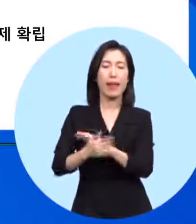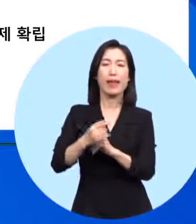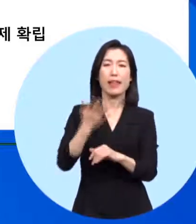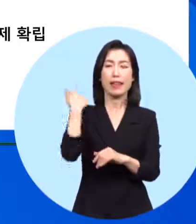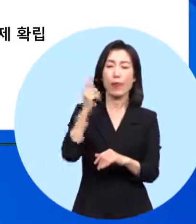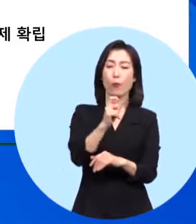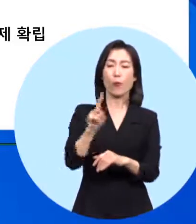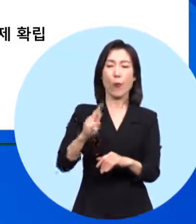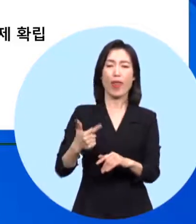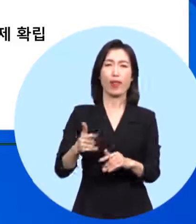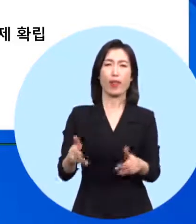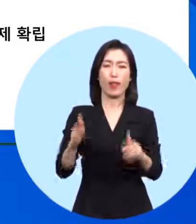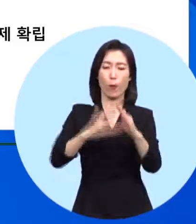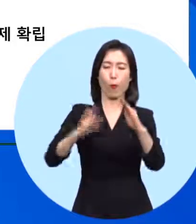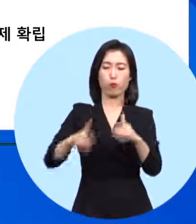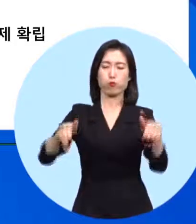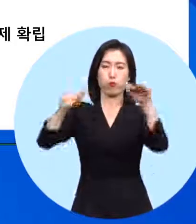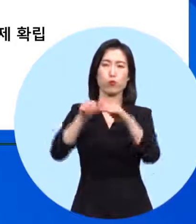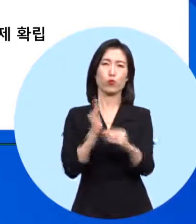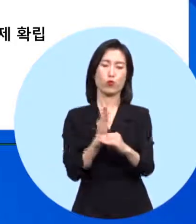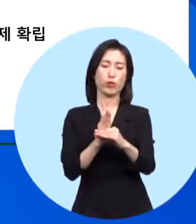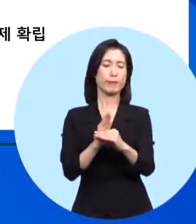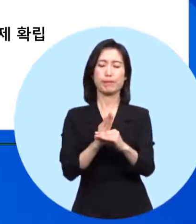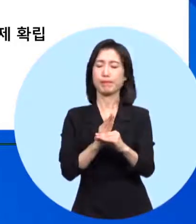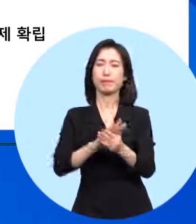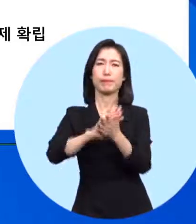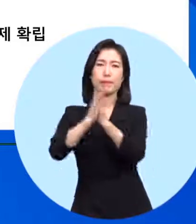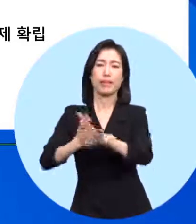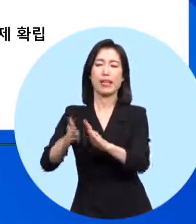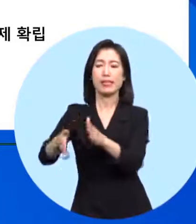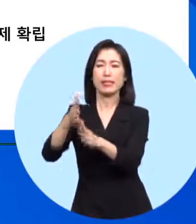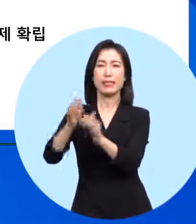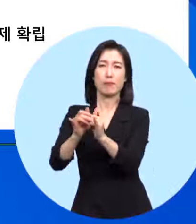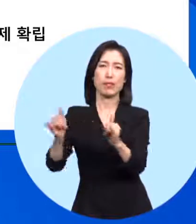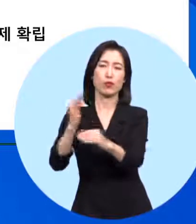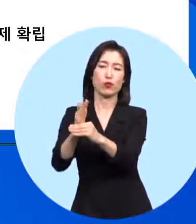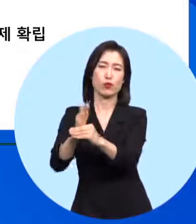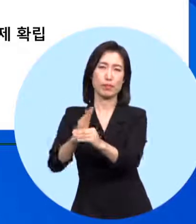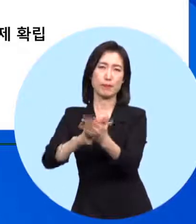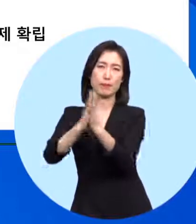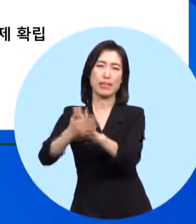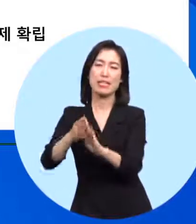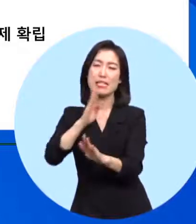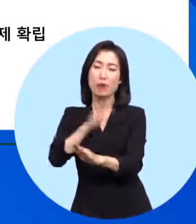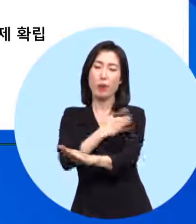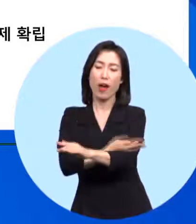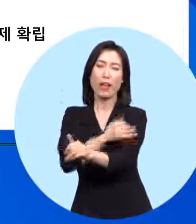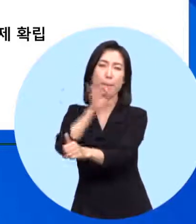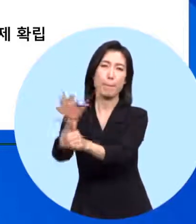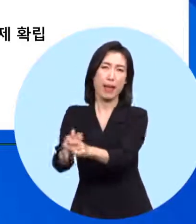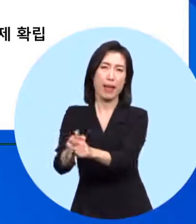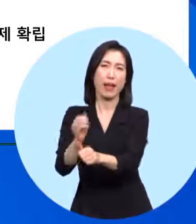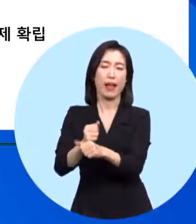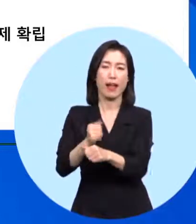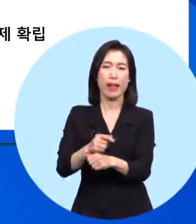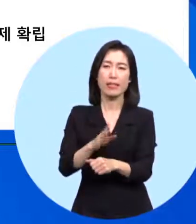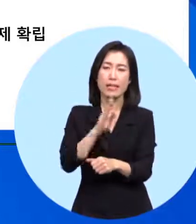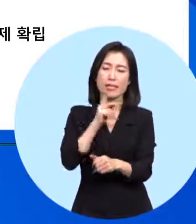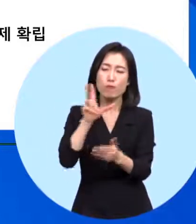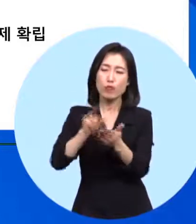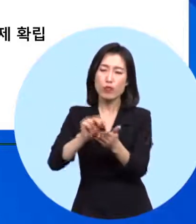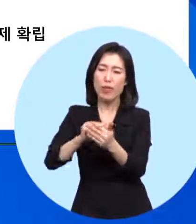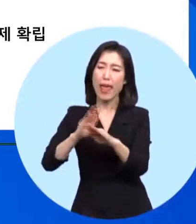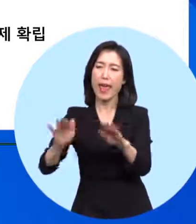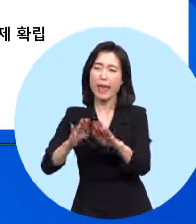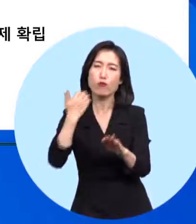중심에서 주민 중심으로 바꾸는 또 주민자치 활성화를 위한 실적 주민 참여의 부족을 해결하자 하는